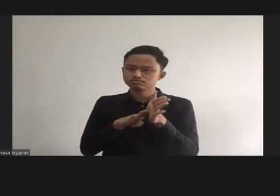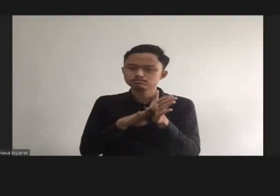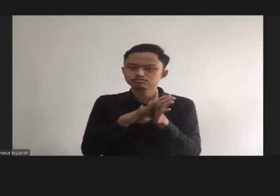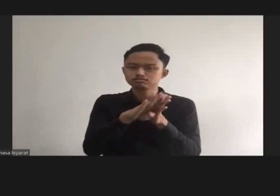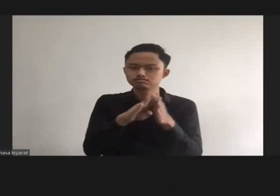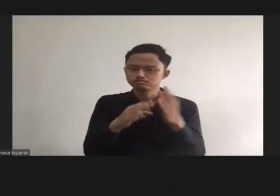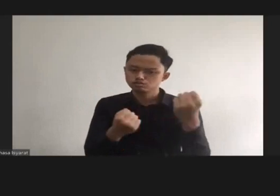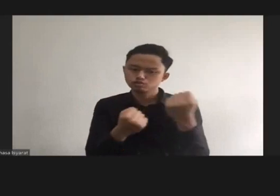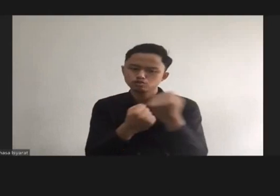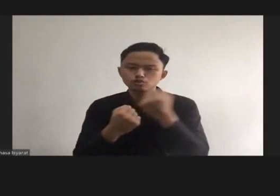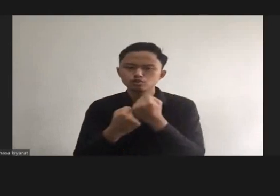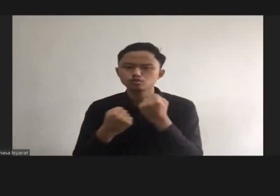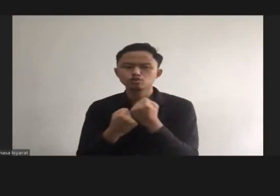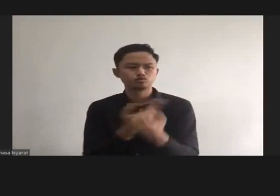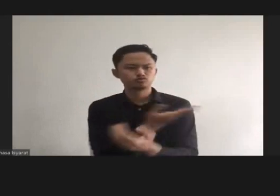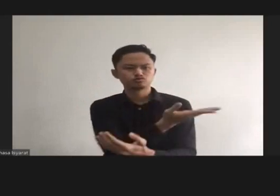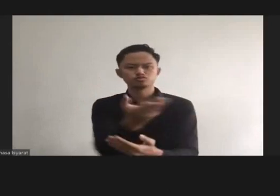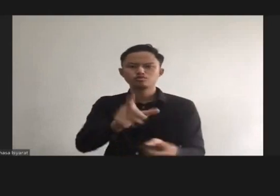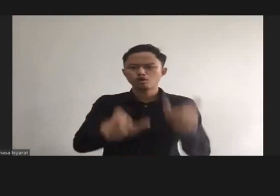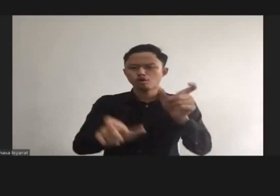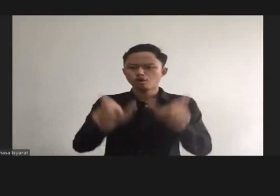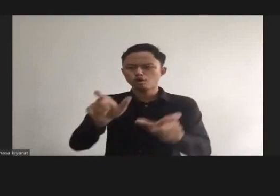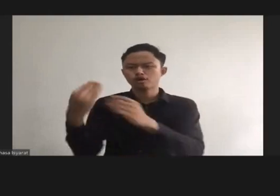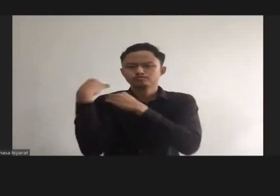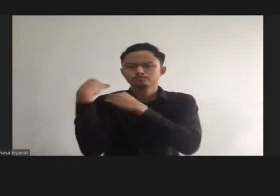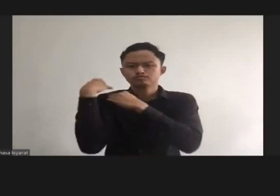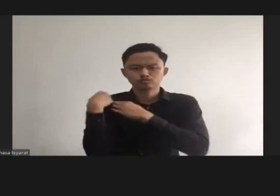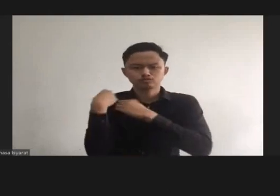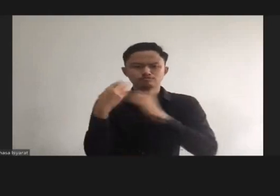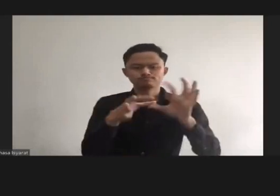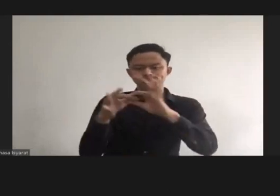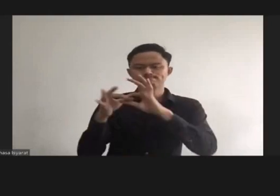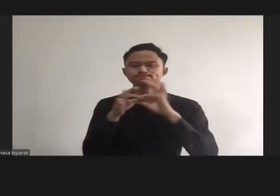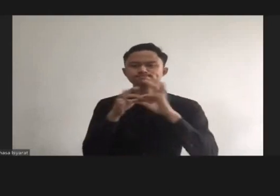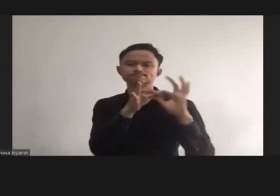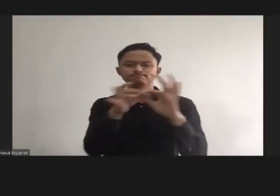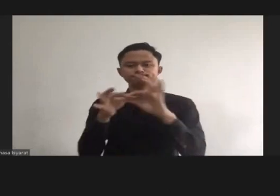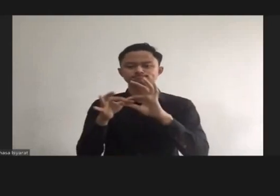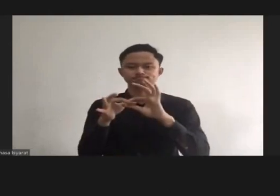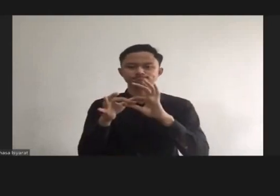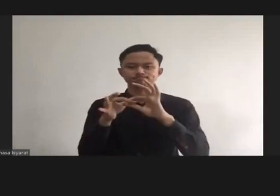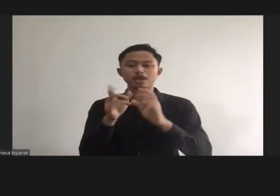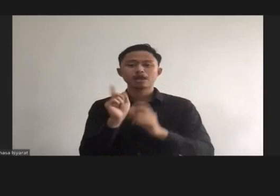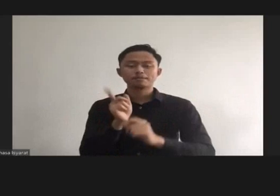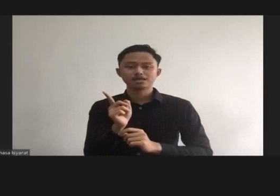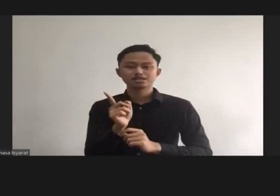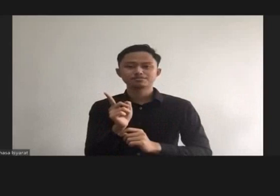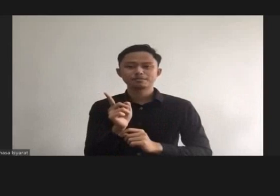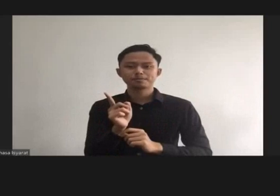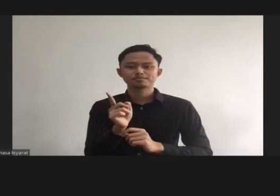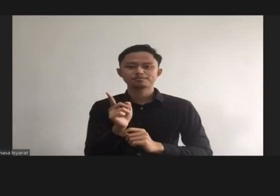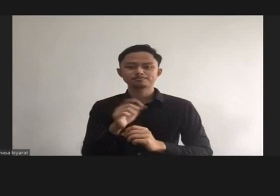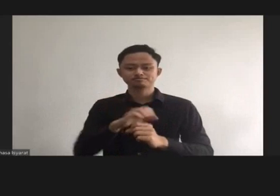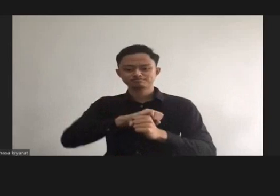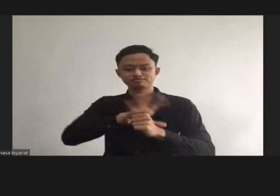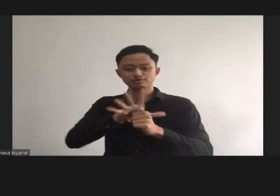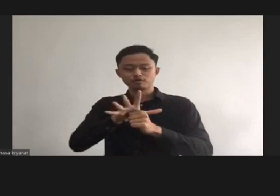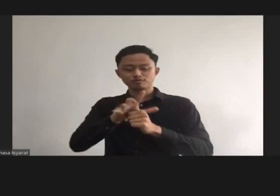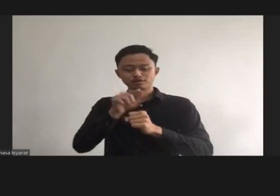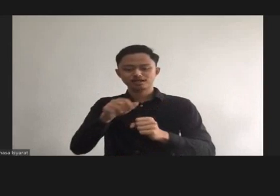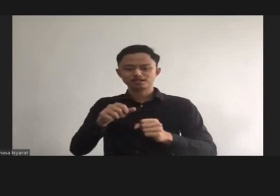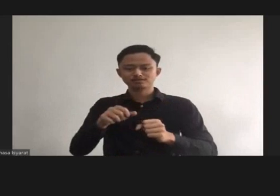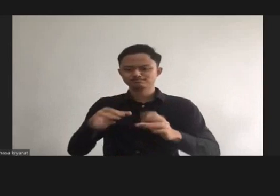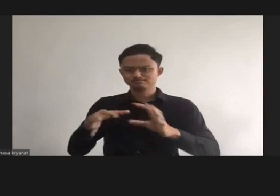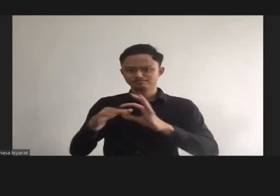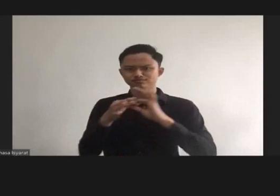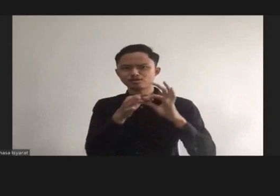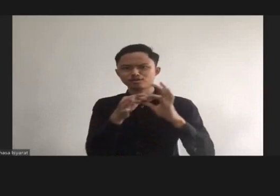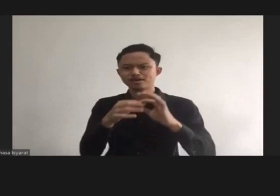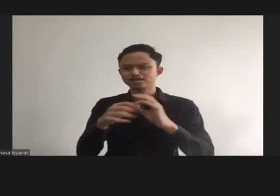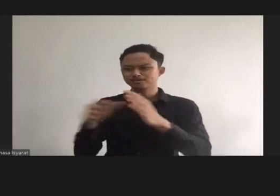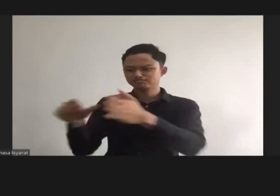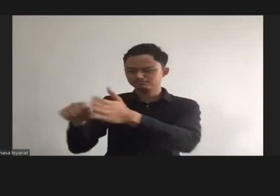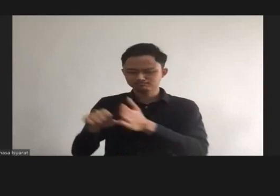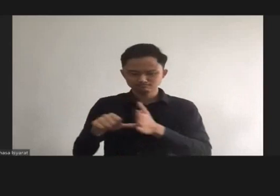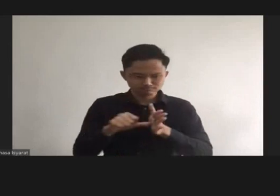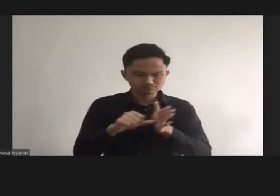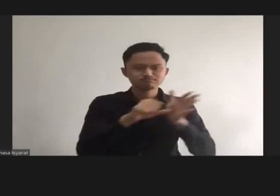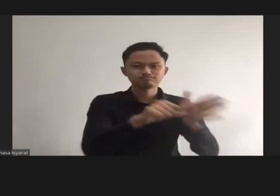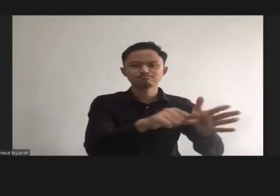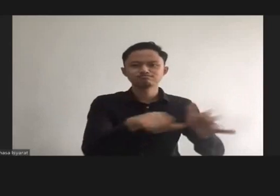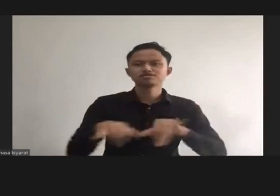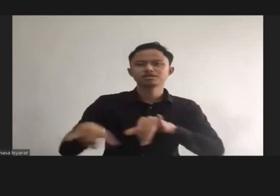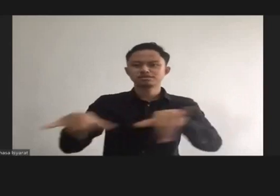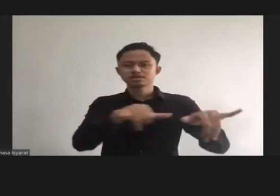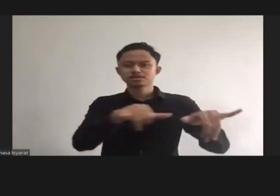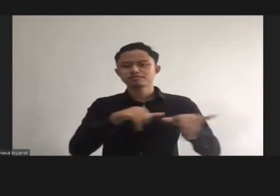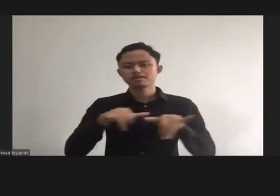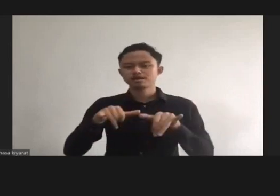untuk bersama-sama berkolaborasi bersama dalam rangka ikut membantu penanganan COVID-19 ini. Mudah-mudahan acara sore